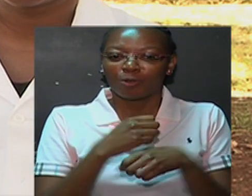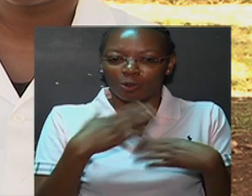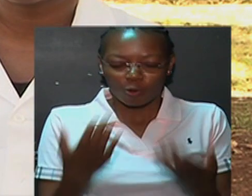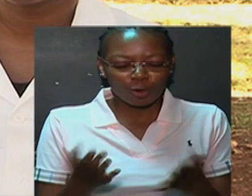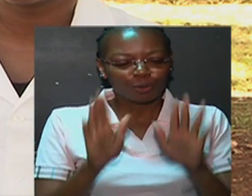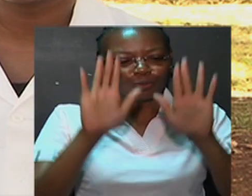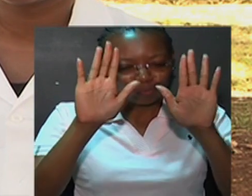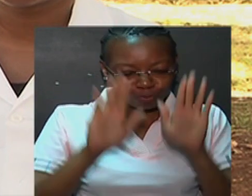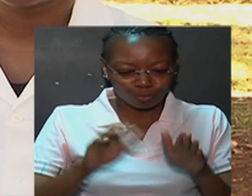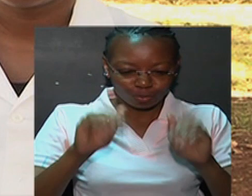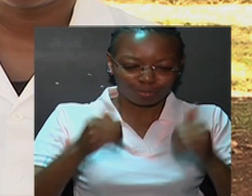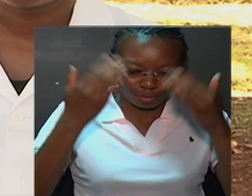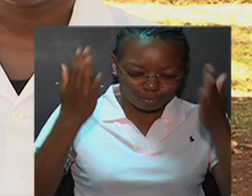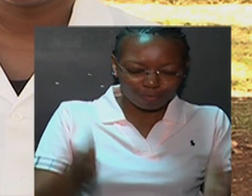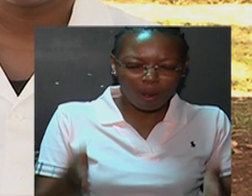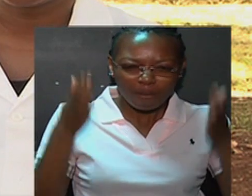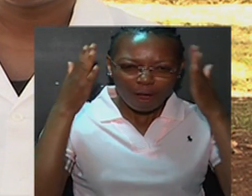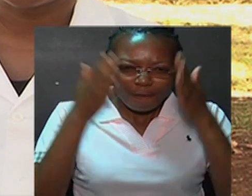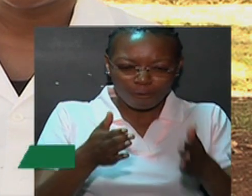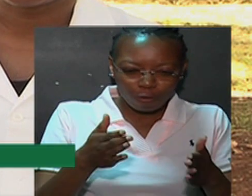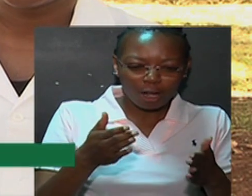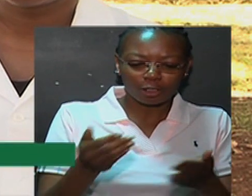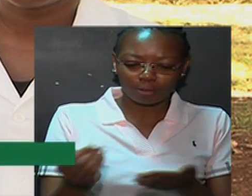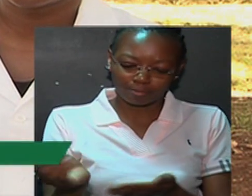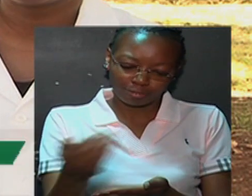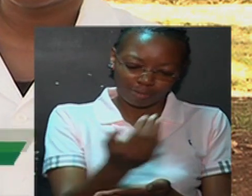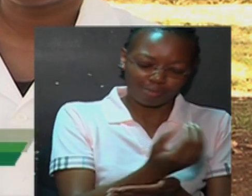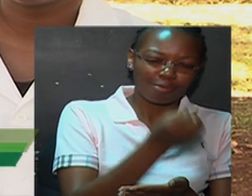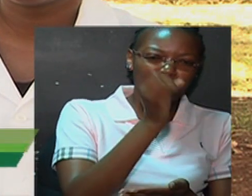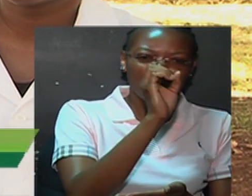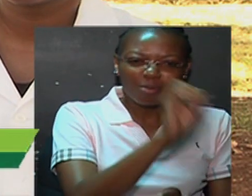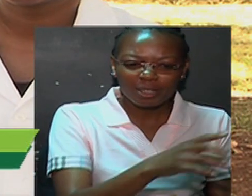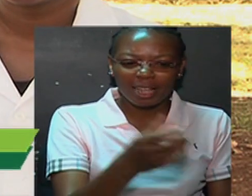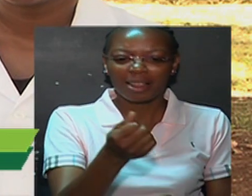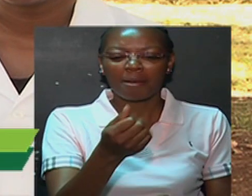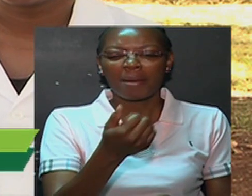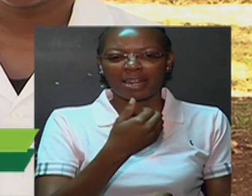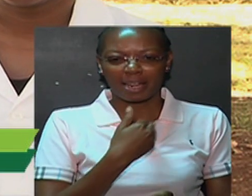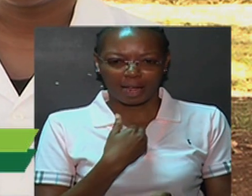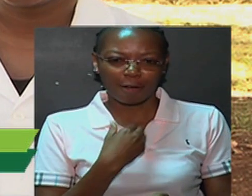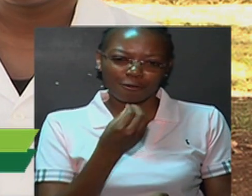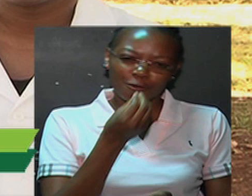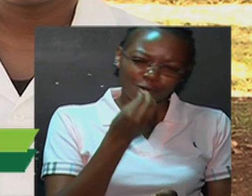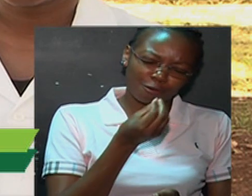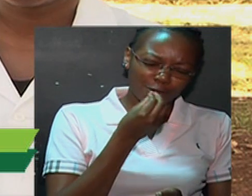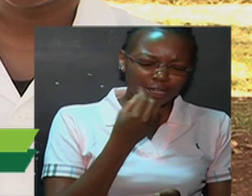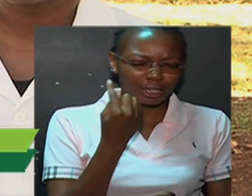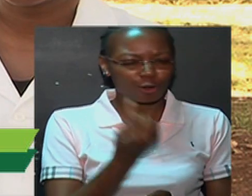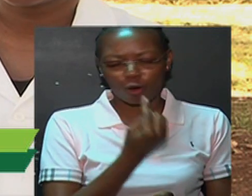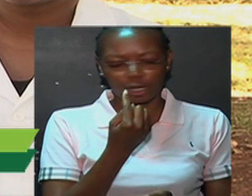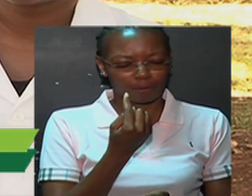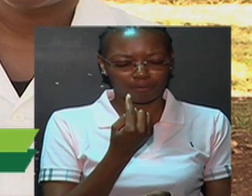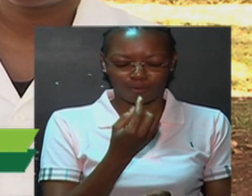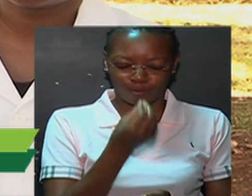nimejifunza kutengeneza maji ya pineapple, that is pineapple juice. Na leo pia nimejifunza kuwa